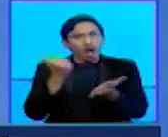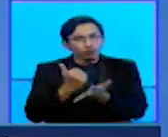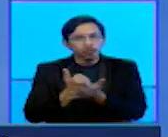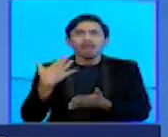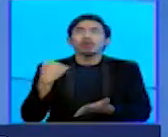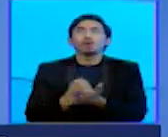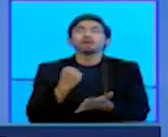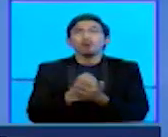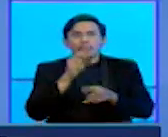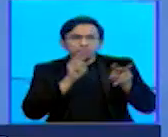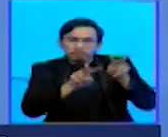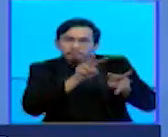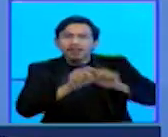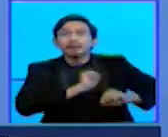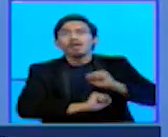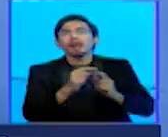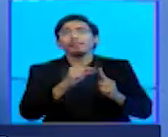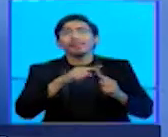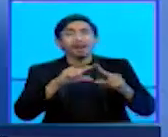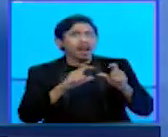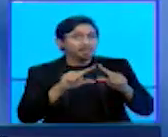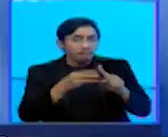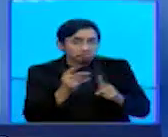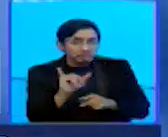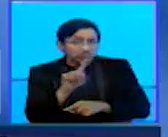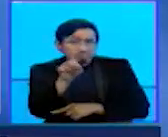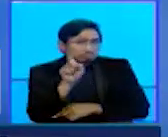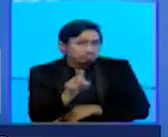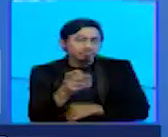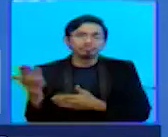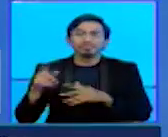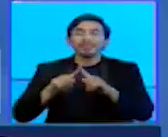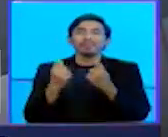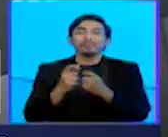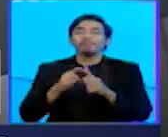mengawasi aktivitas PT Asabri? Berikut penelusuran tim Delik RCTI.